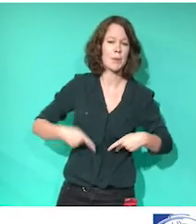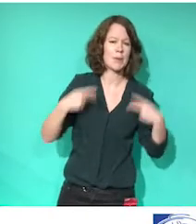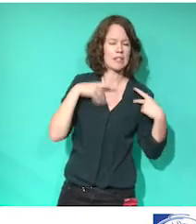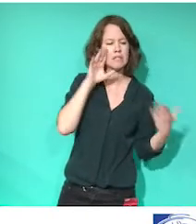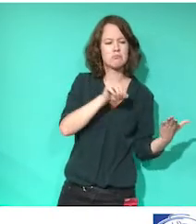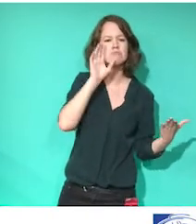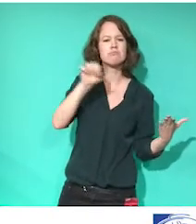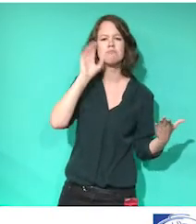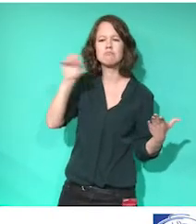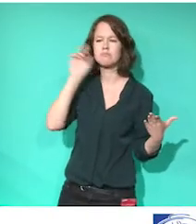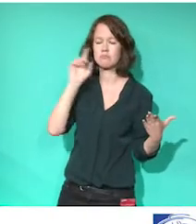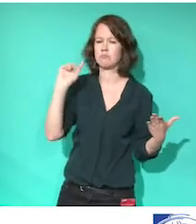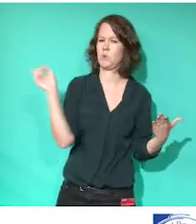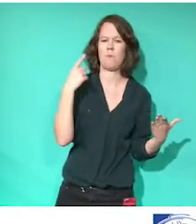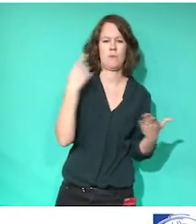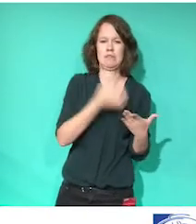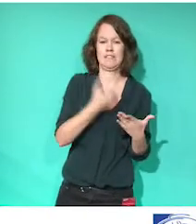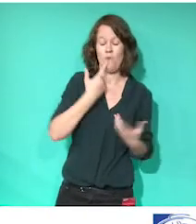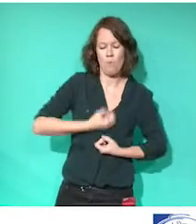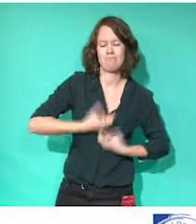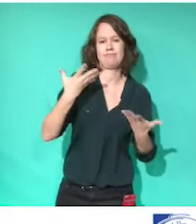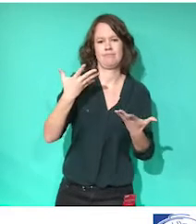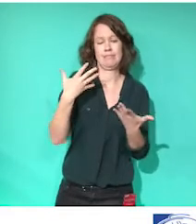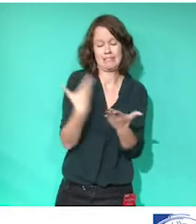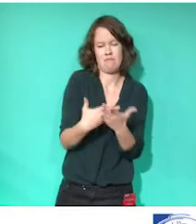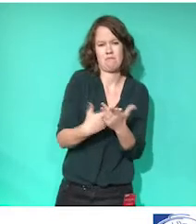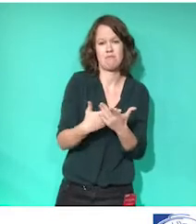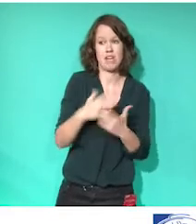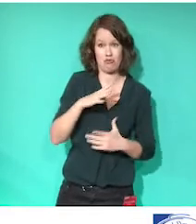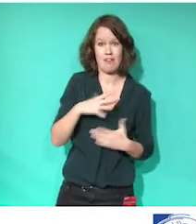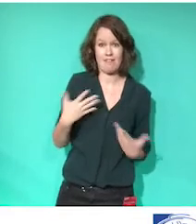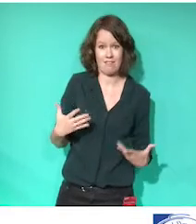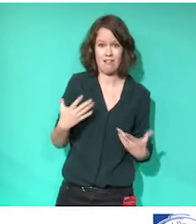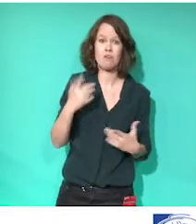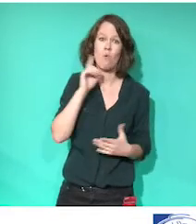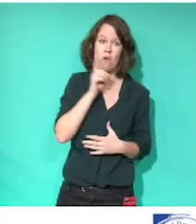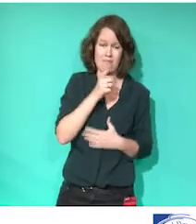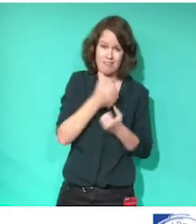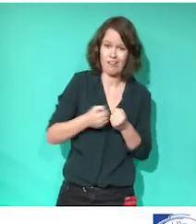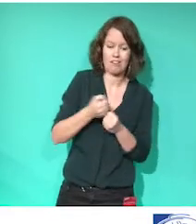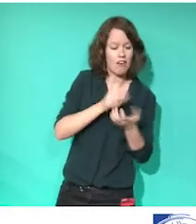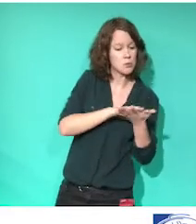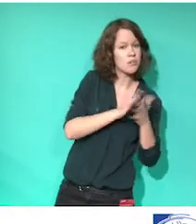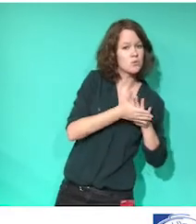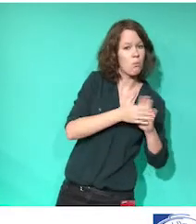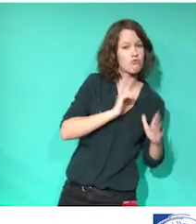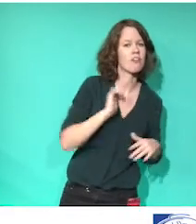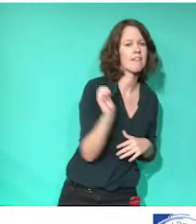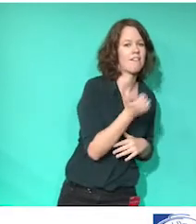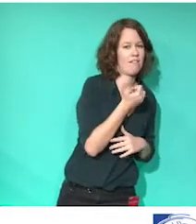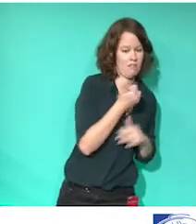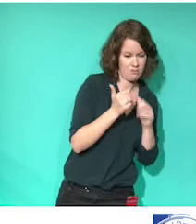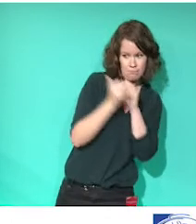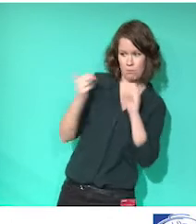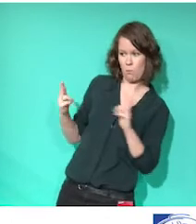que ce que montrent ces ateliers, c'est qu'il y a aussi des passerelles à créer entre nos associations respectives, parce